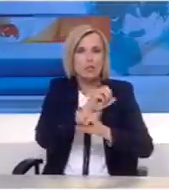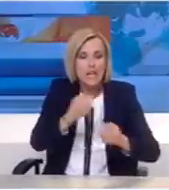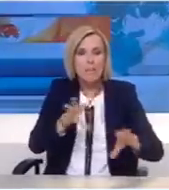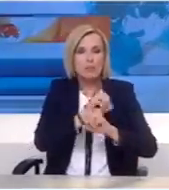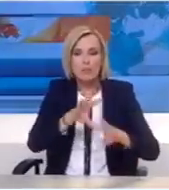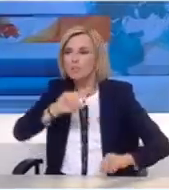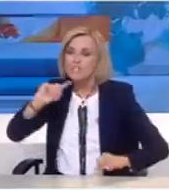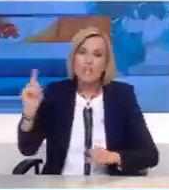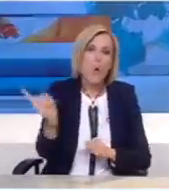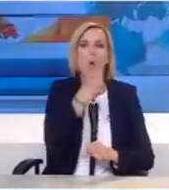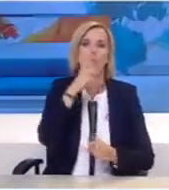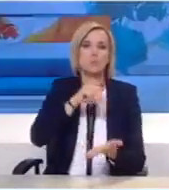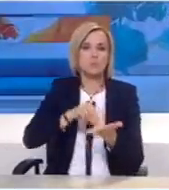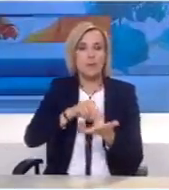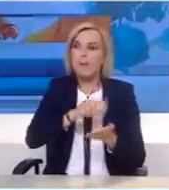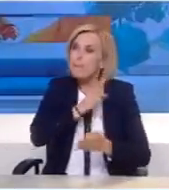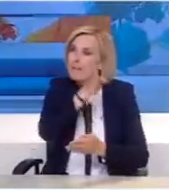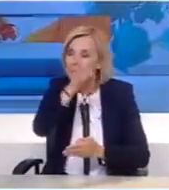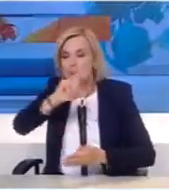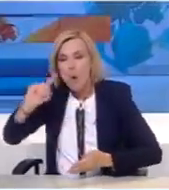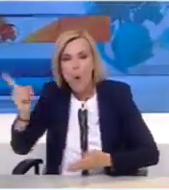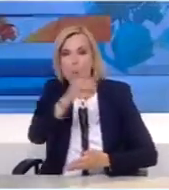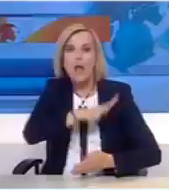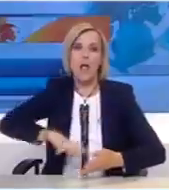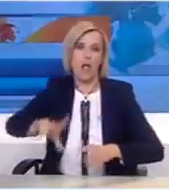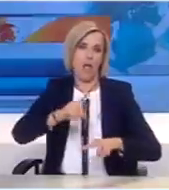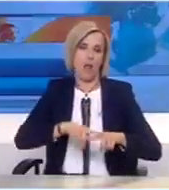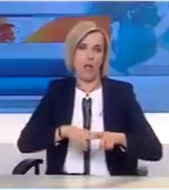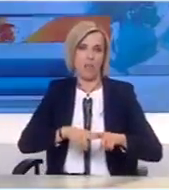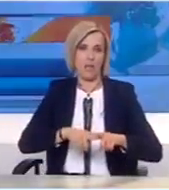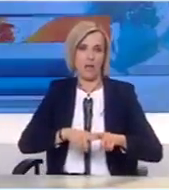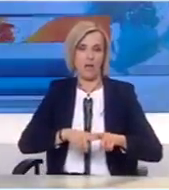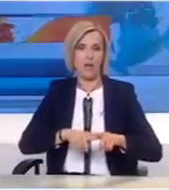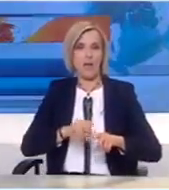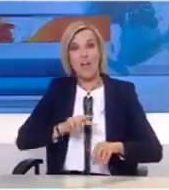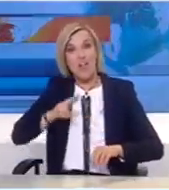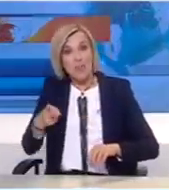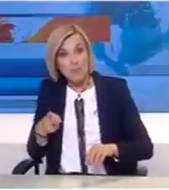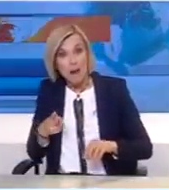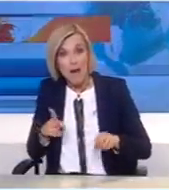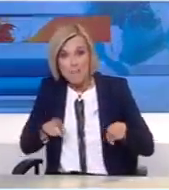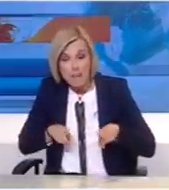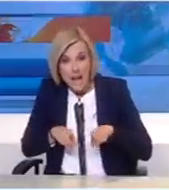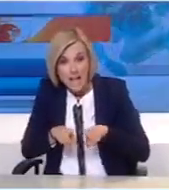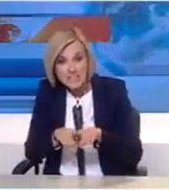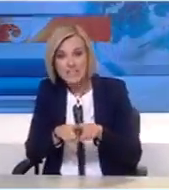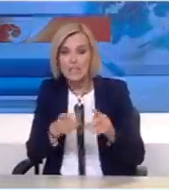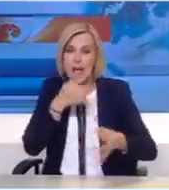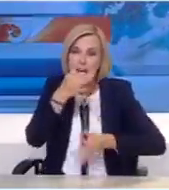κάθε συνοικισμό των Ρωμά ήμασταν εκεί, ήμασταν δίπλα τους, στεγανοποιήσαμε όλη αυτή τη